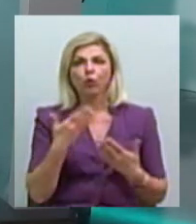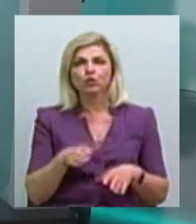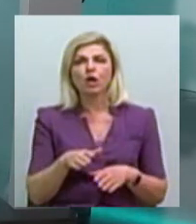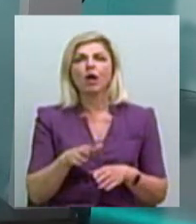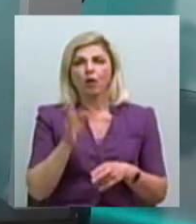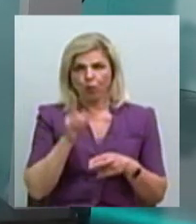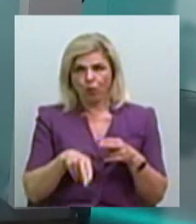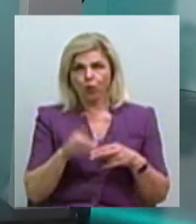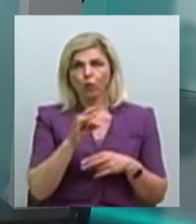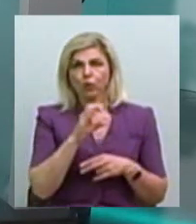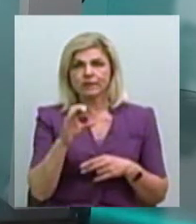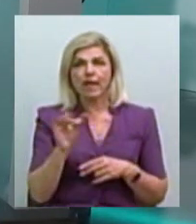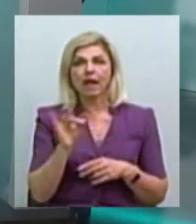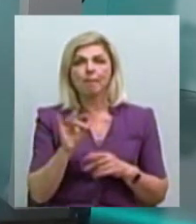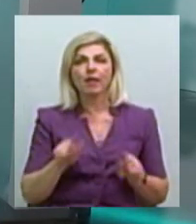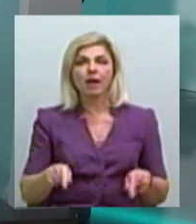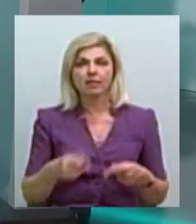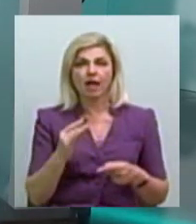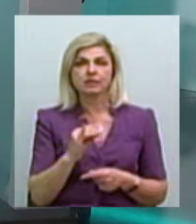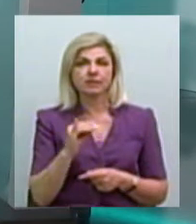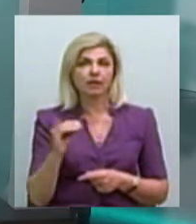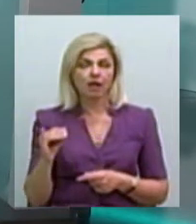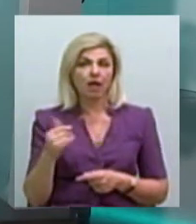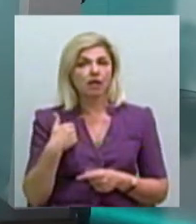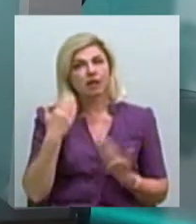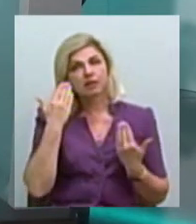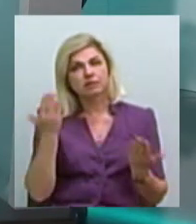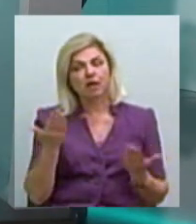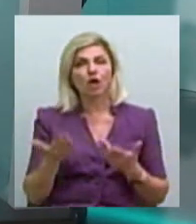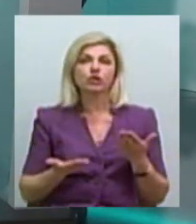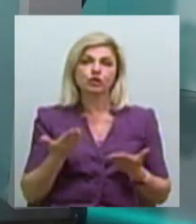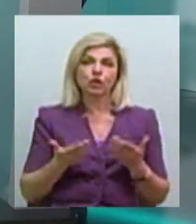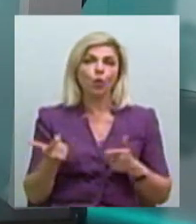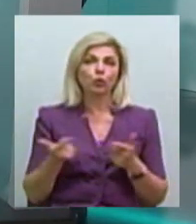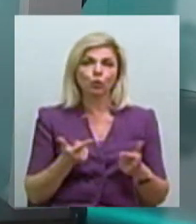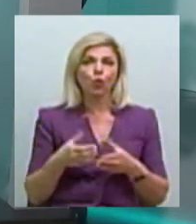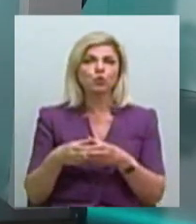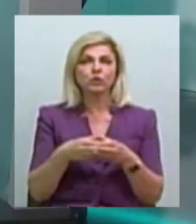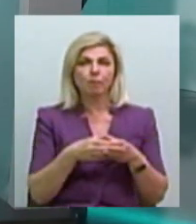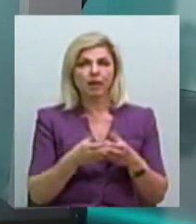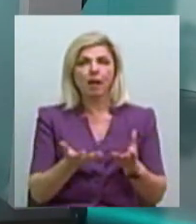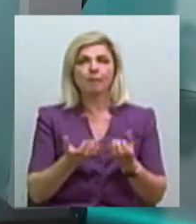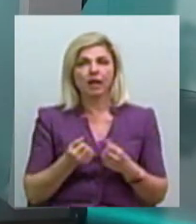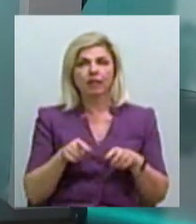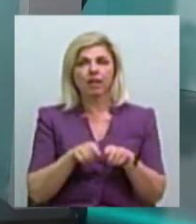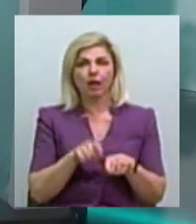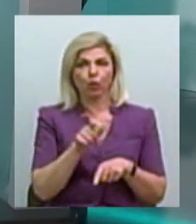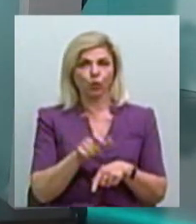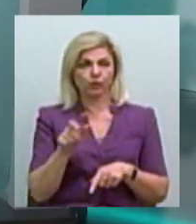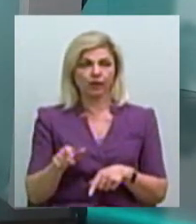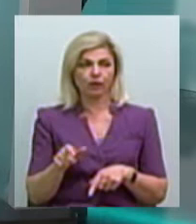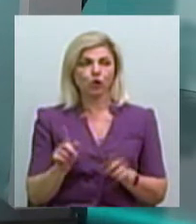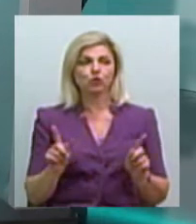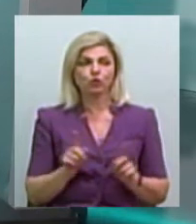курс реабілітації? І я не знаю, чи готове сьогодні суспільство прийняти таких людей,